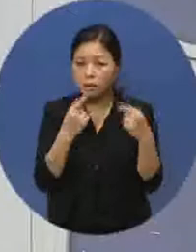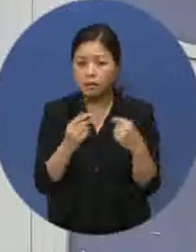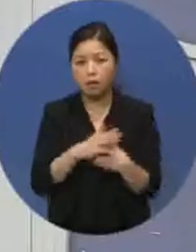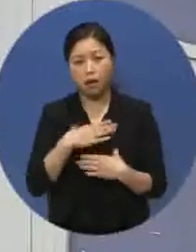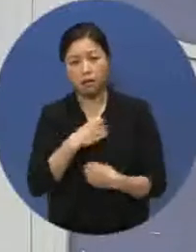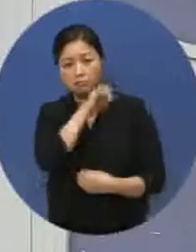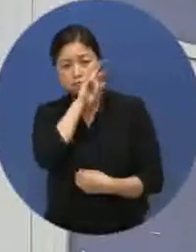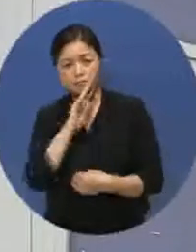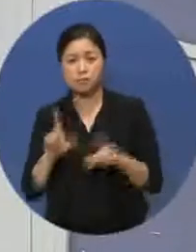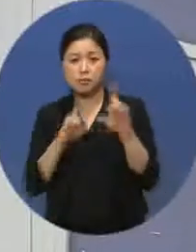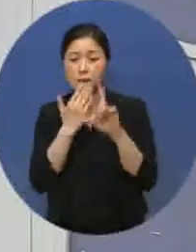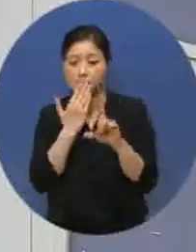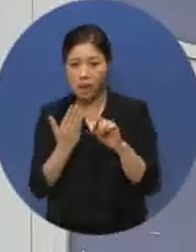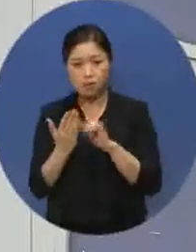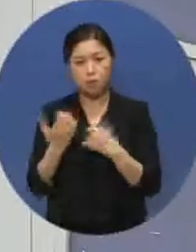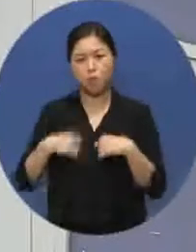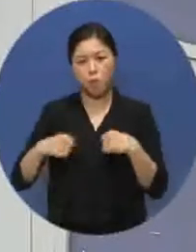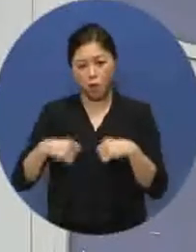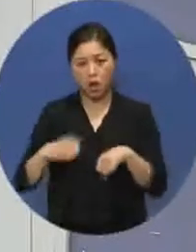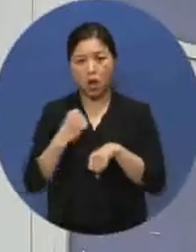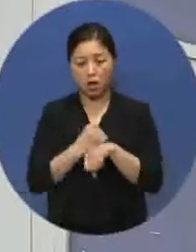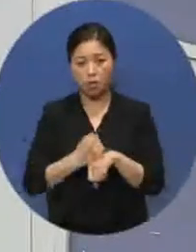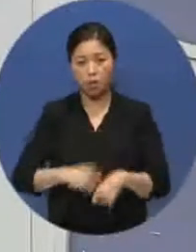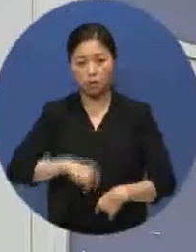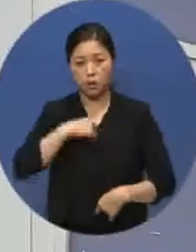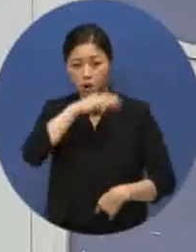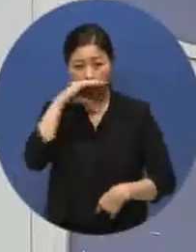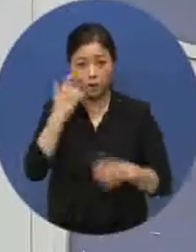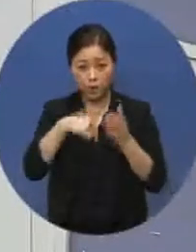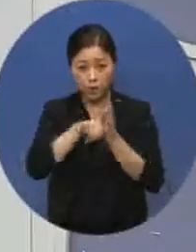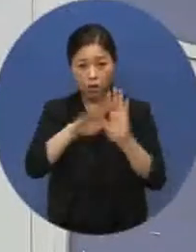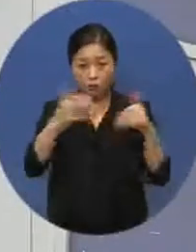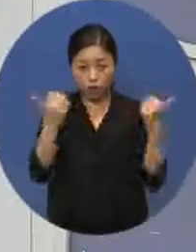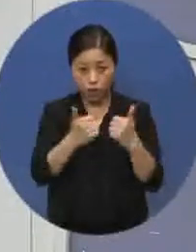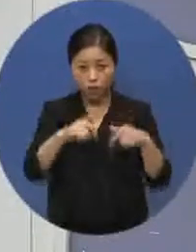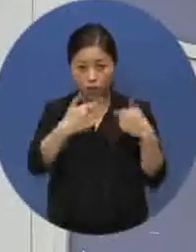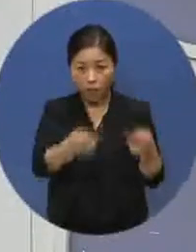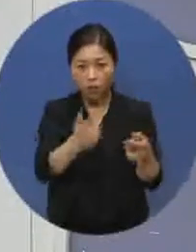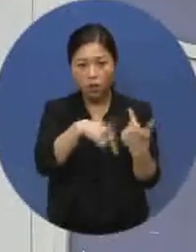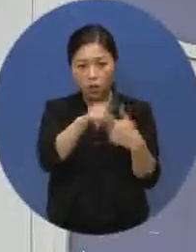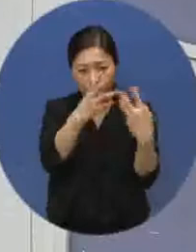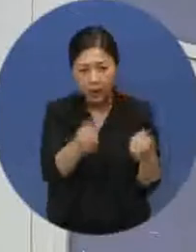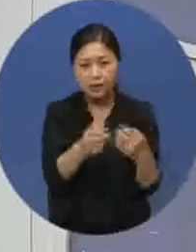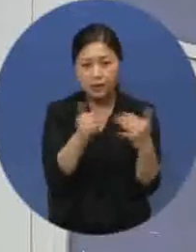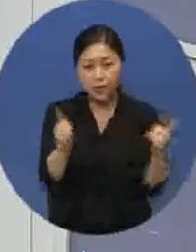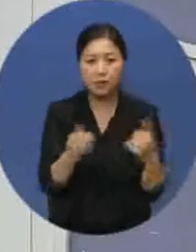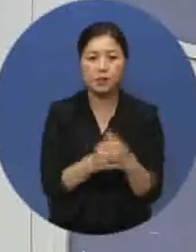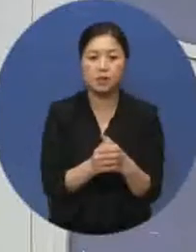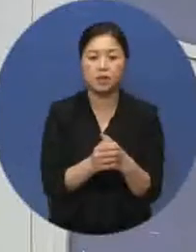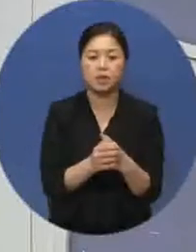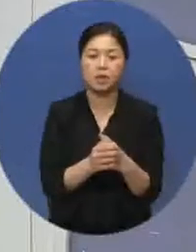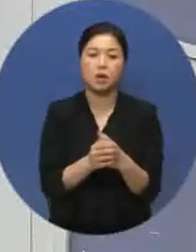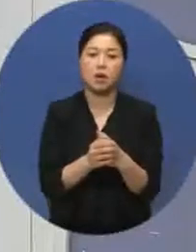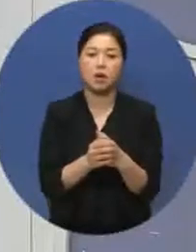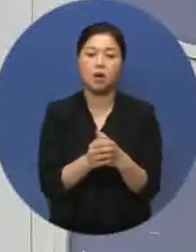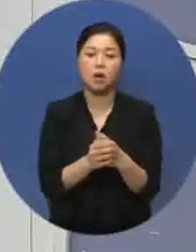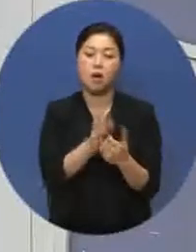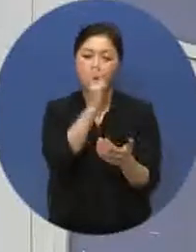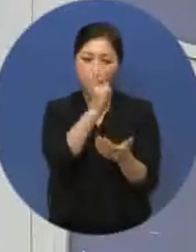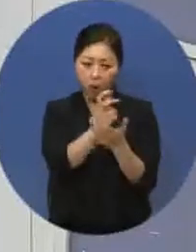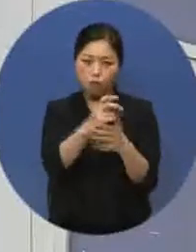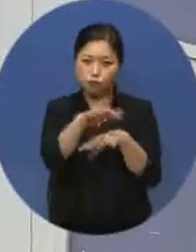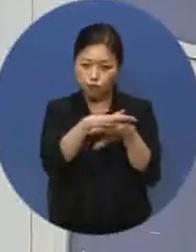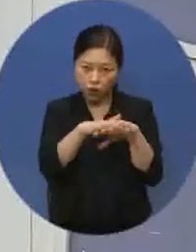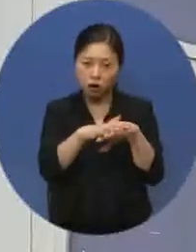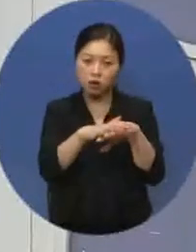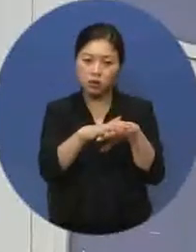있는 그런 걸 포기하고 정의를 위해서 국회를 간다면 좀 더 많은 분들이 국회에 가서 법치주의를 완성하는